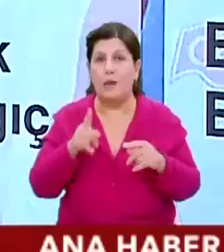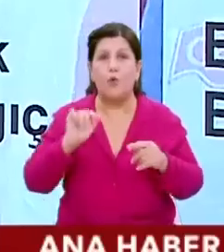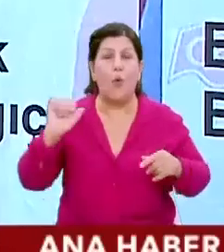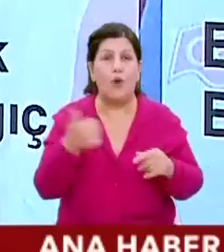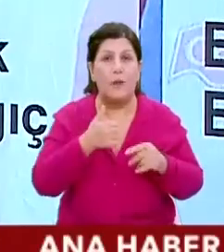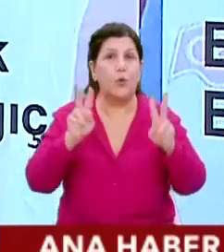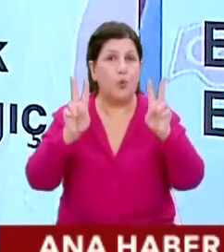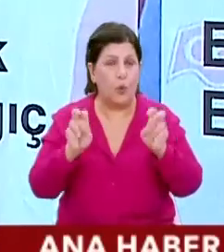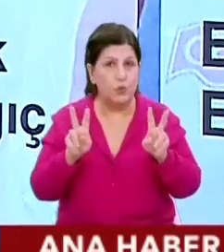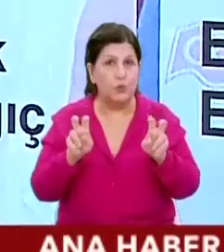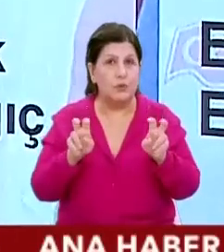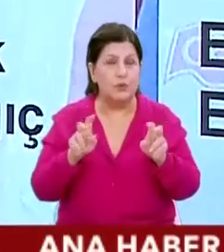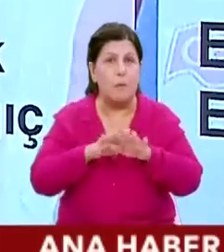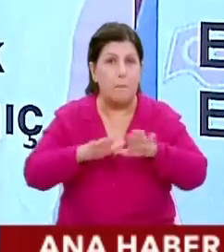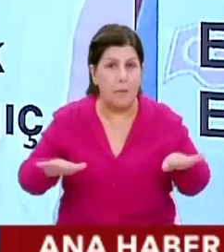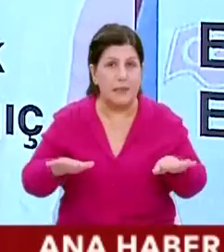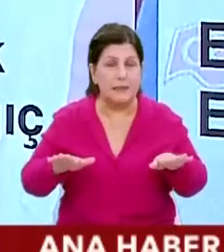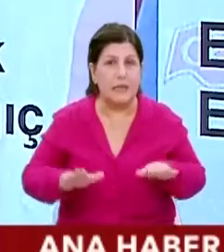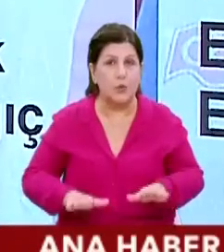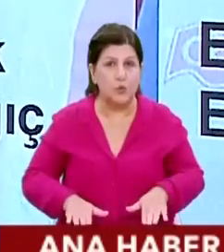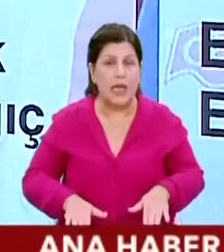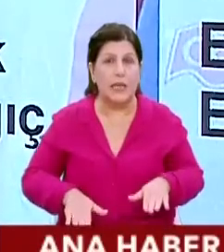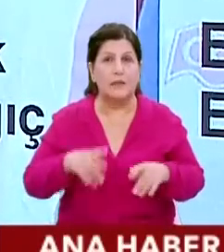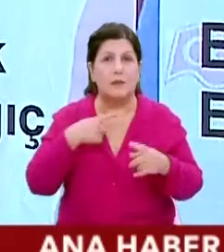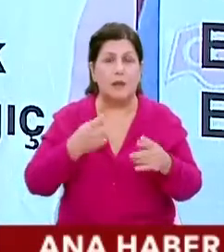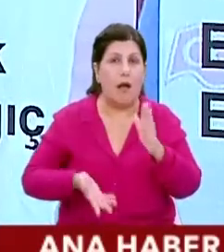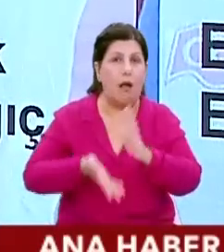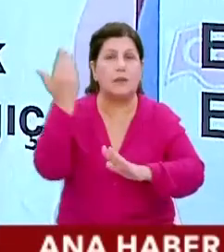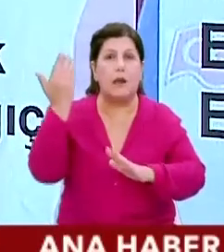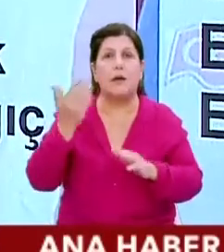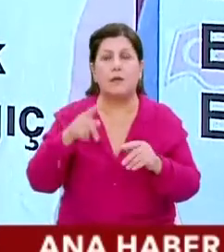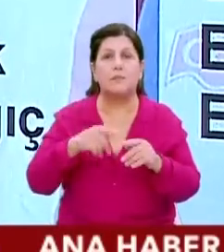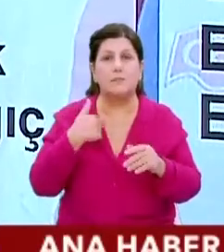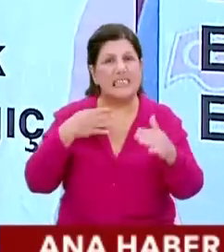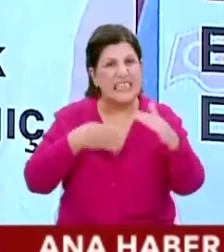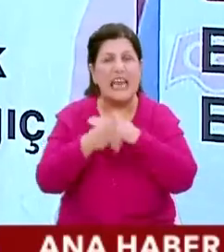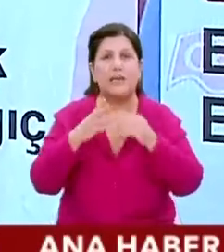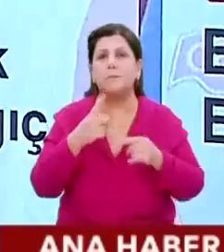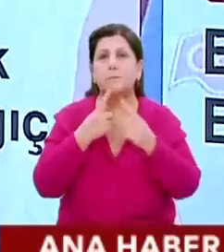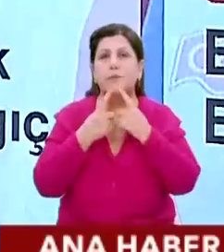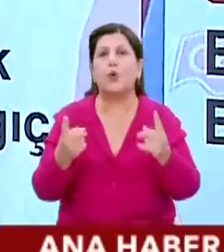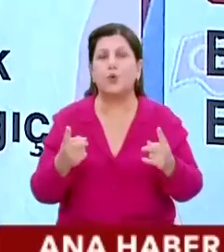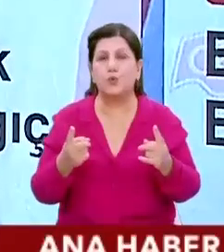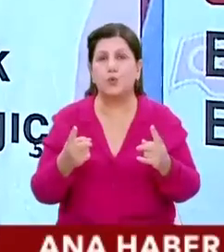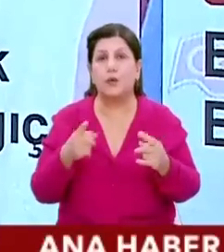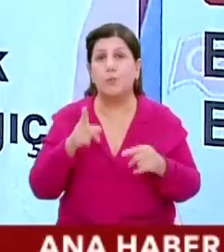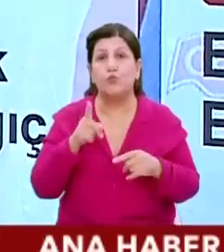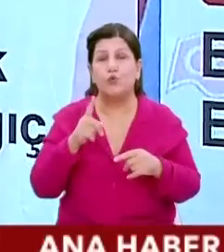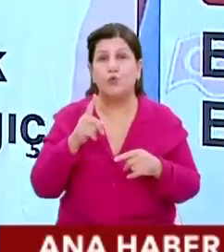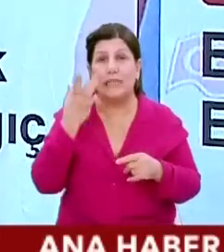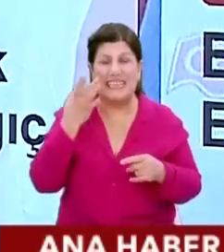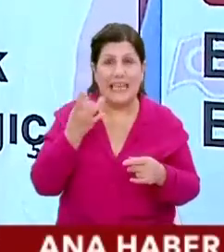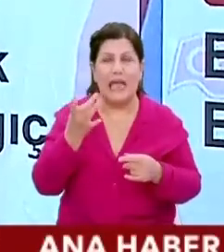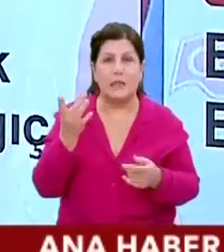önemli konuyu masamızın üzerinden kaldırarak girelim diyoruz bunu net